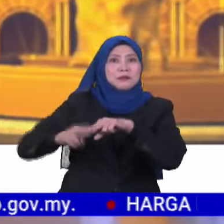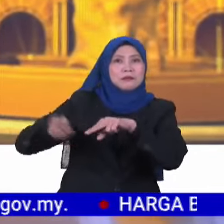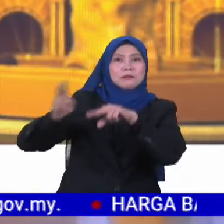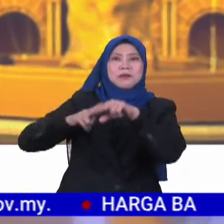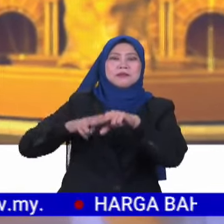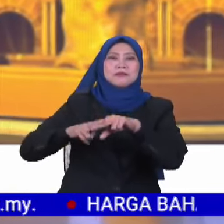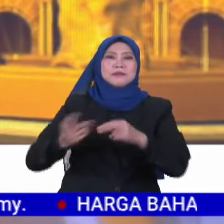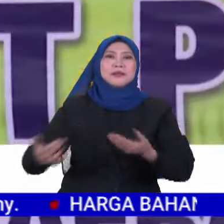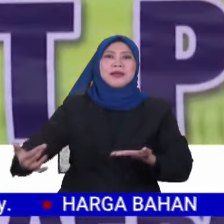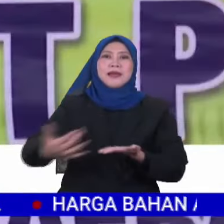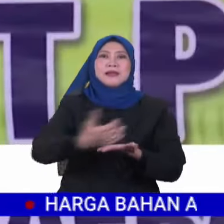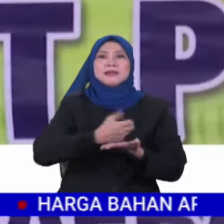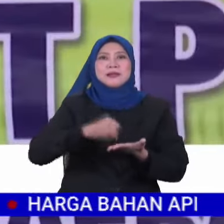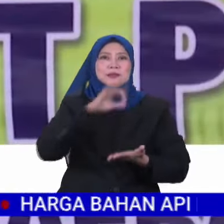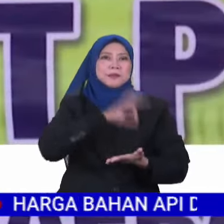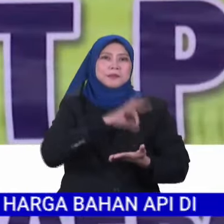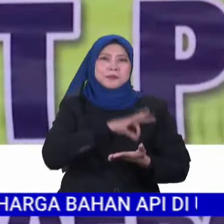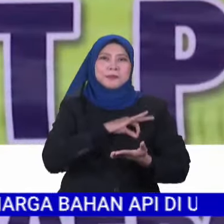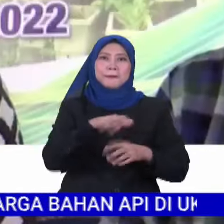pertanian